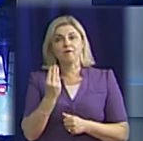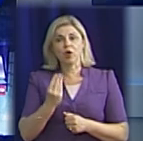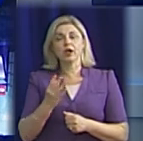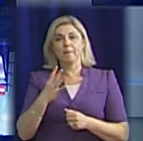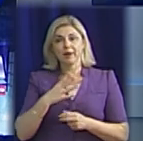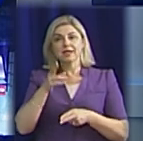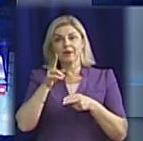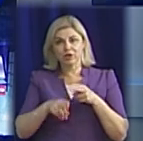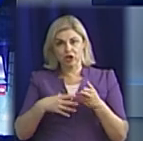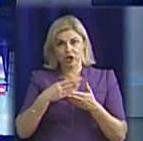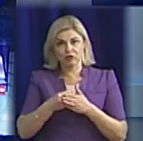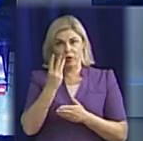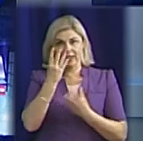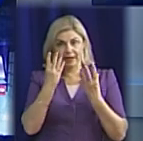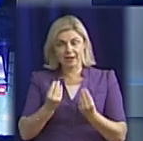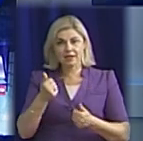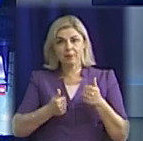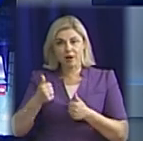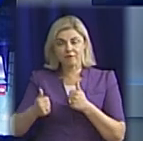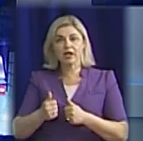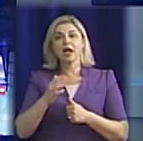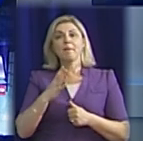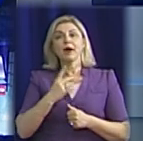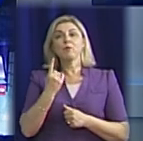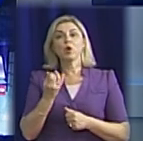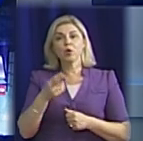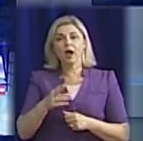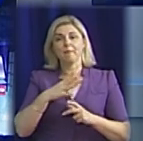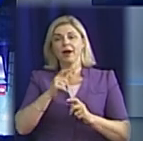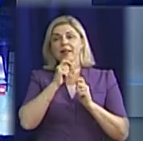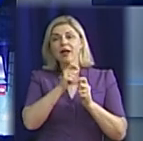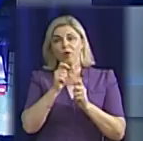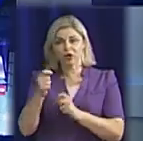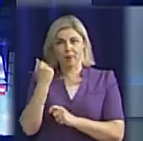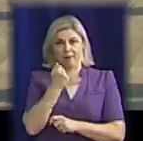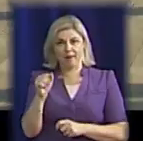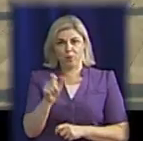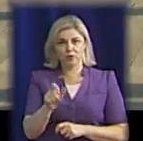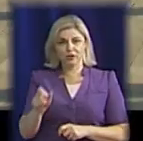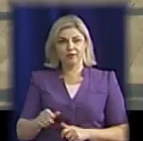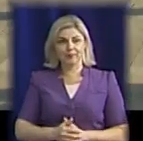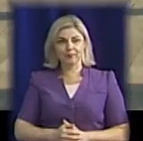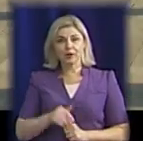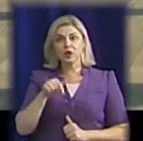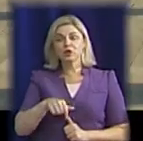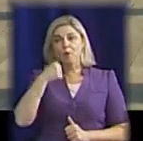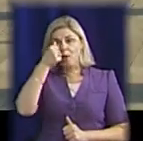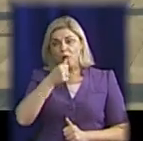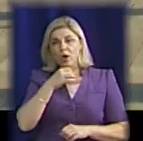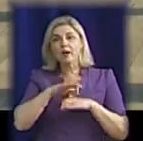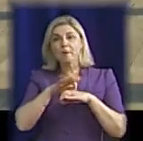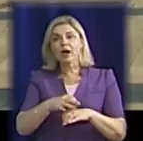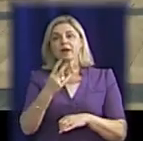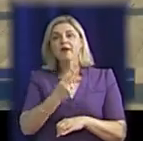триденні змагання. 1 липня о 18 годині відбулось нагородження переможців. В цьому році для проведення